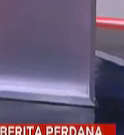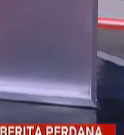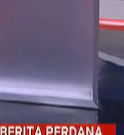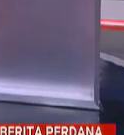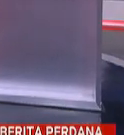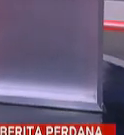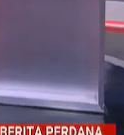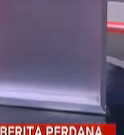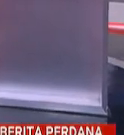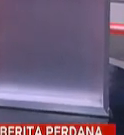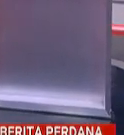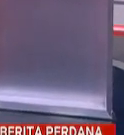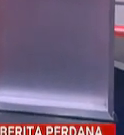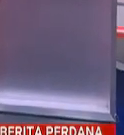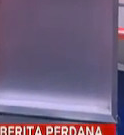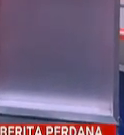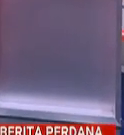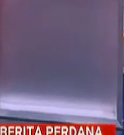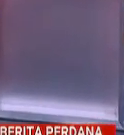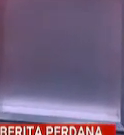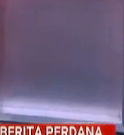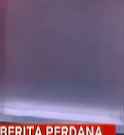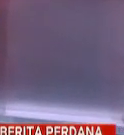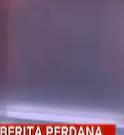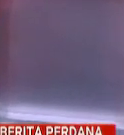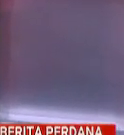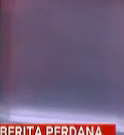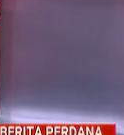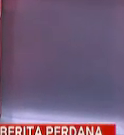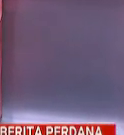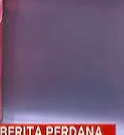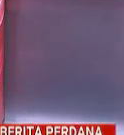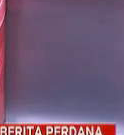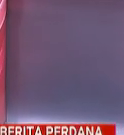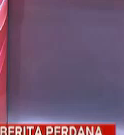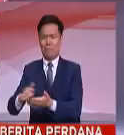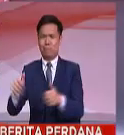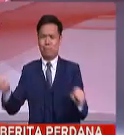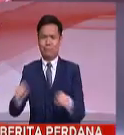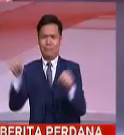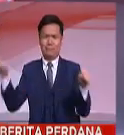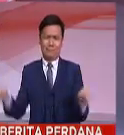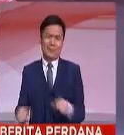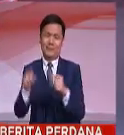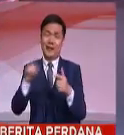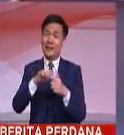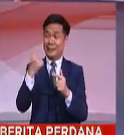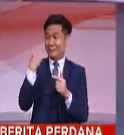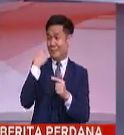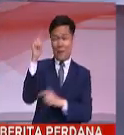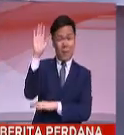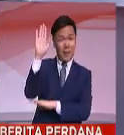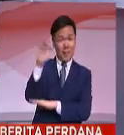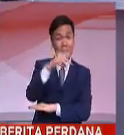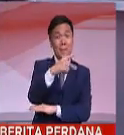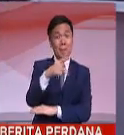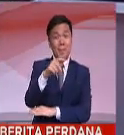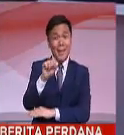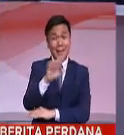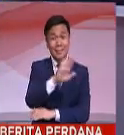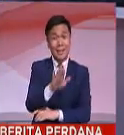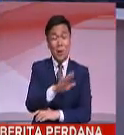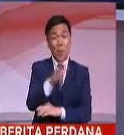Permaisuri Agong yang rakyat kenali memang mahir dan pandai masak. Yeah. Dan tengah hari tadi, penduduk terjejas banjir di PPS